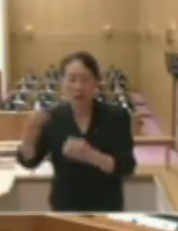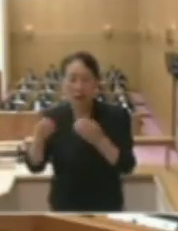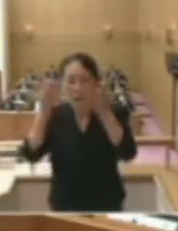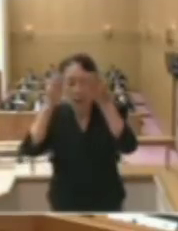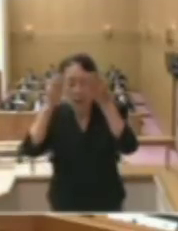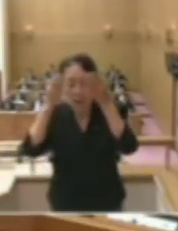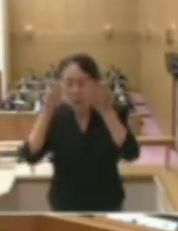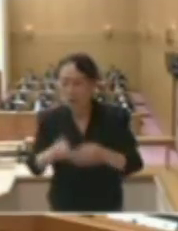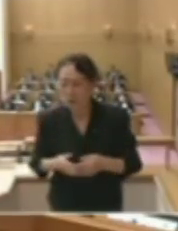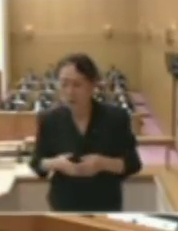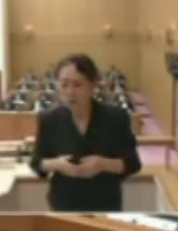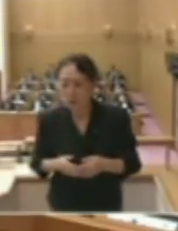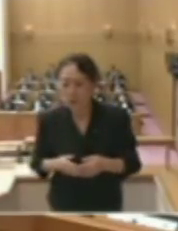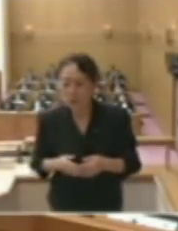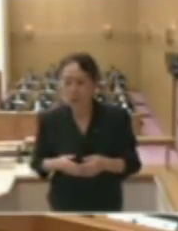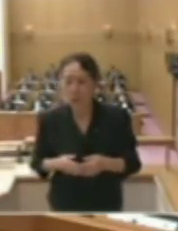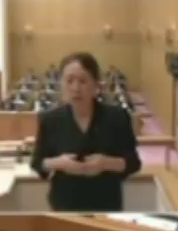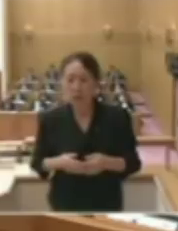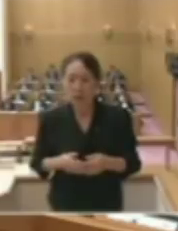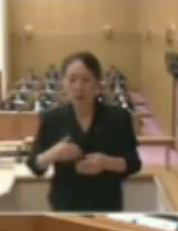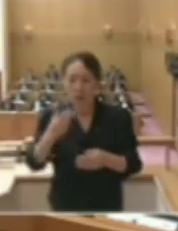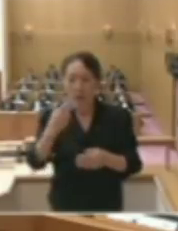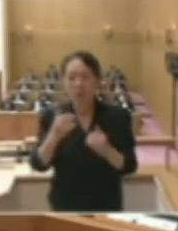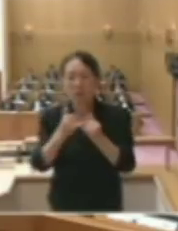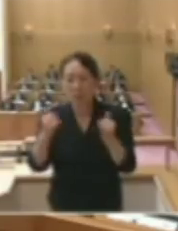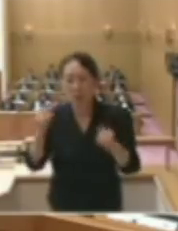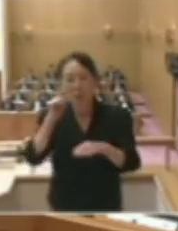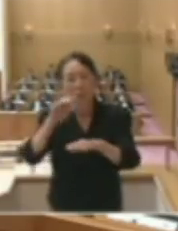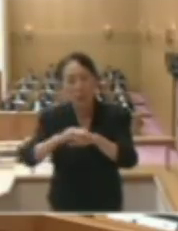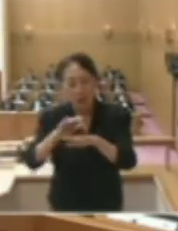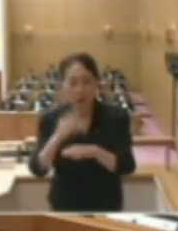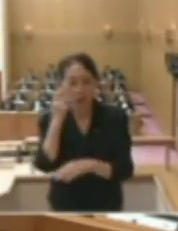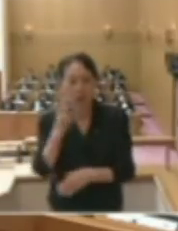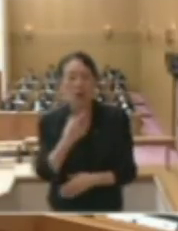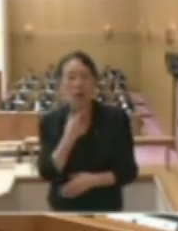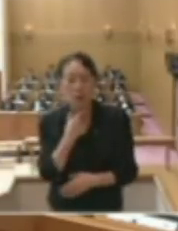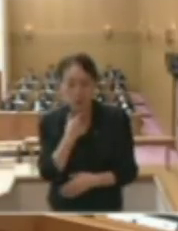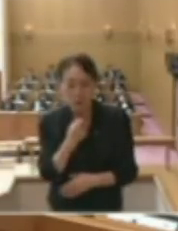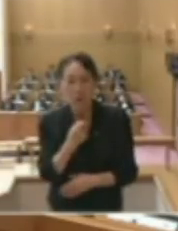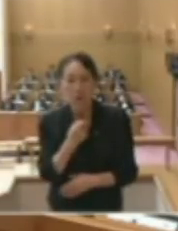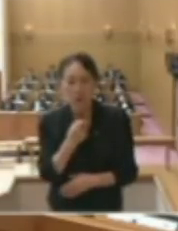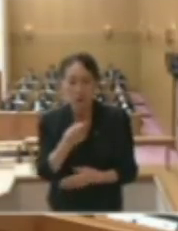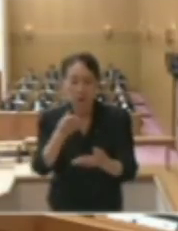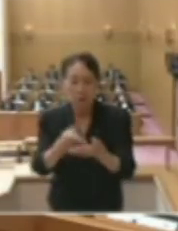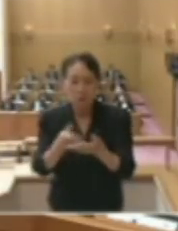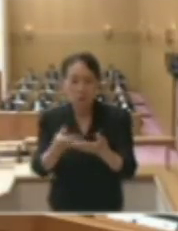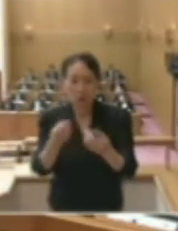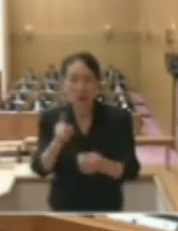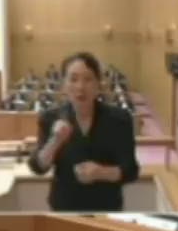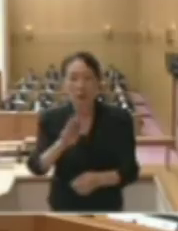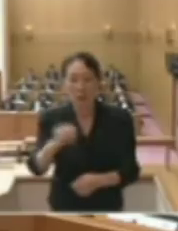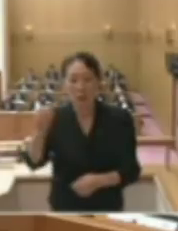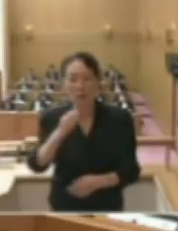視野を広くして、くれぐれも市民目線で考えてほしい。それは以上、コメント以上です。何かあれば言ってください